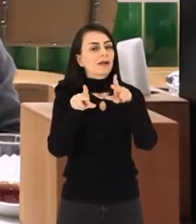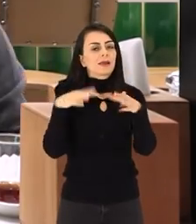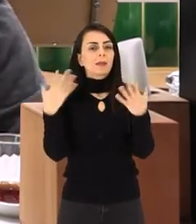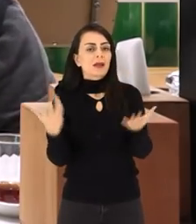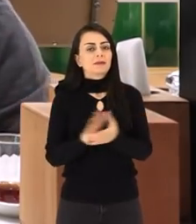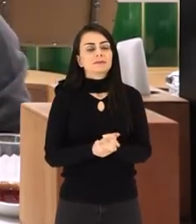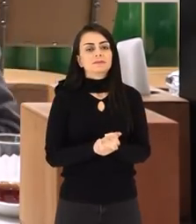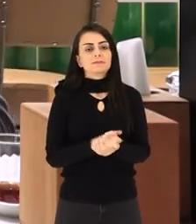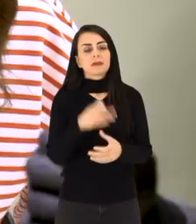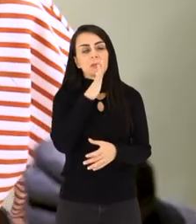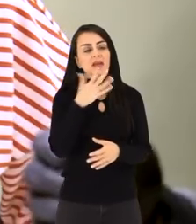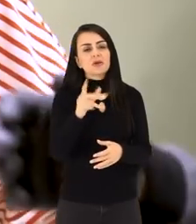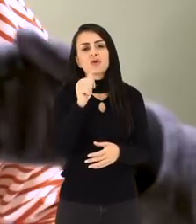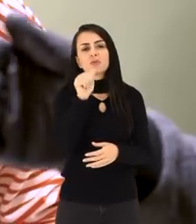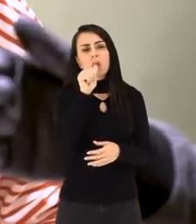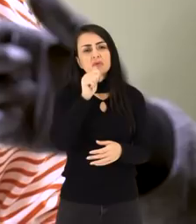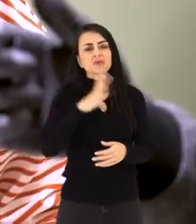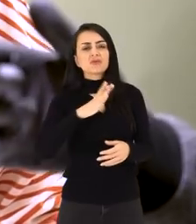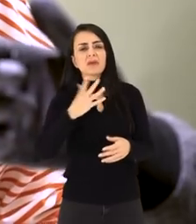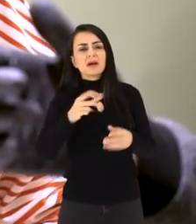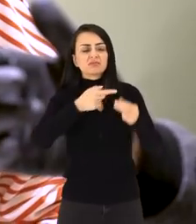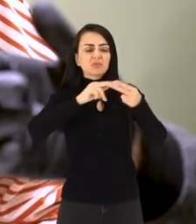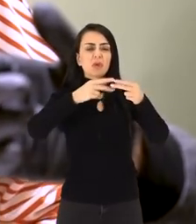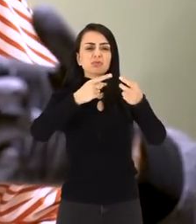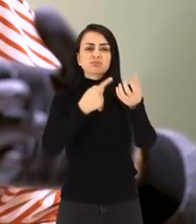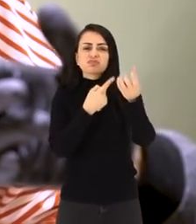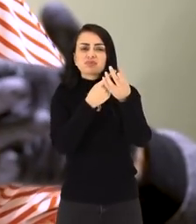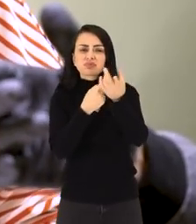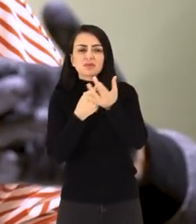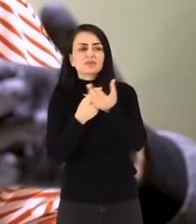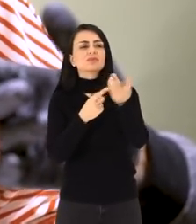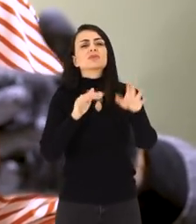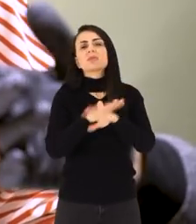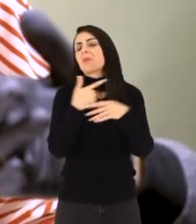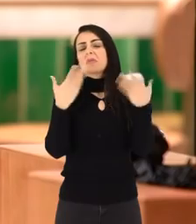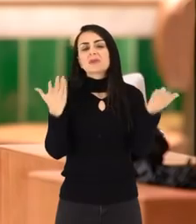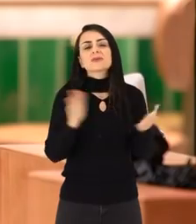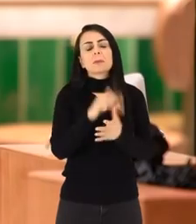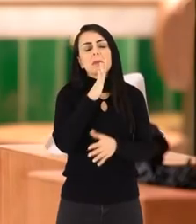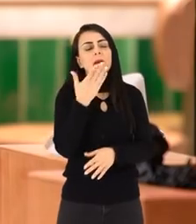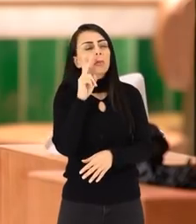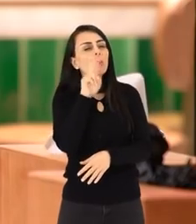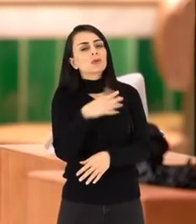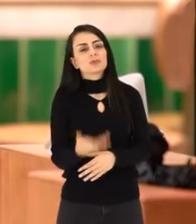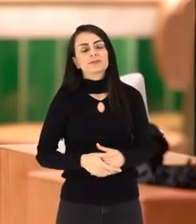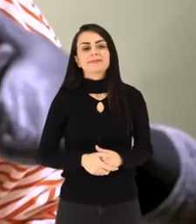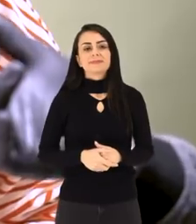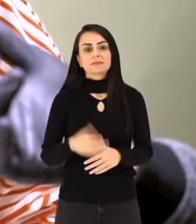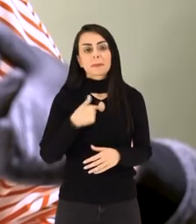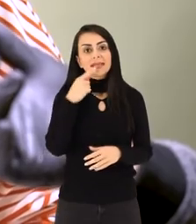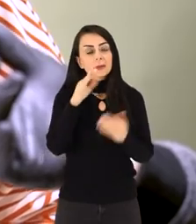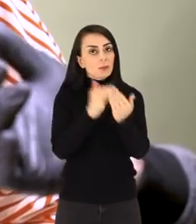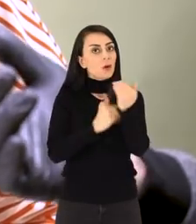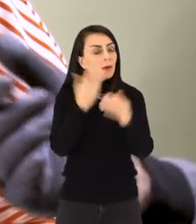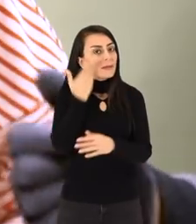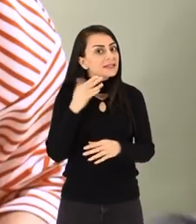hareketleri var. Biliyorum, tabii. Suyu ıslatıyorsun, takıyorsun, sonra böyle boğum boğum falan hareketler yapıyorsunuz falan. Evet. Aha. İşte diyorum ya,